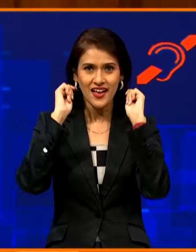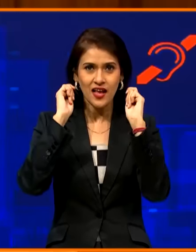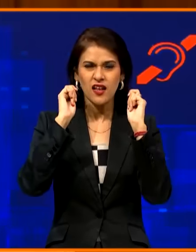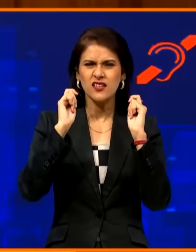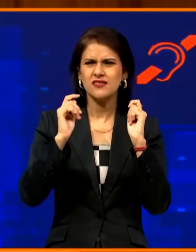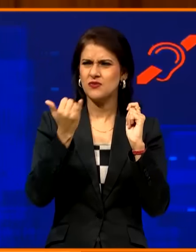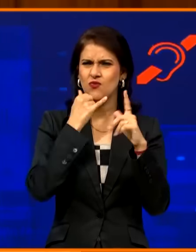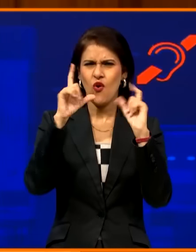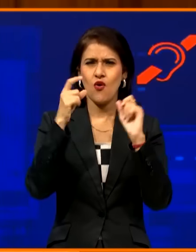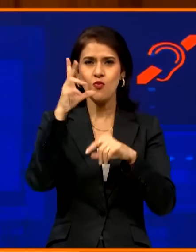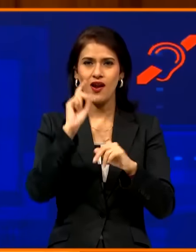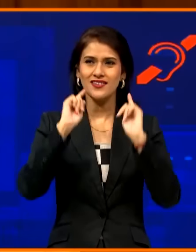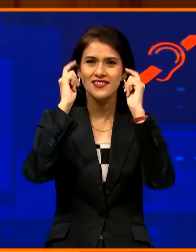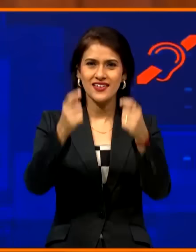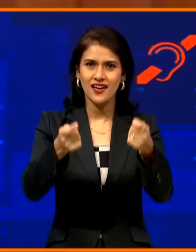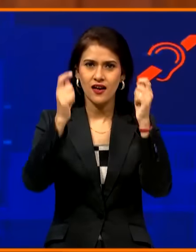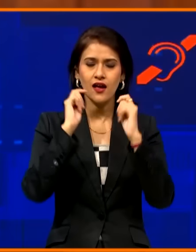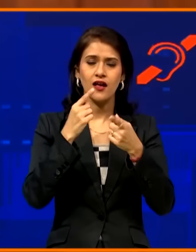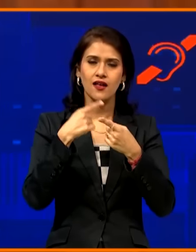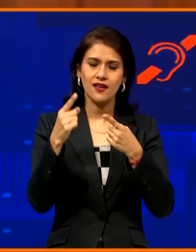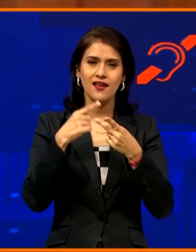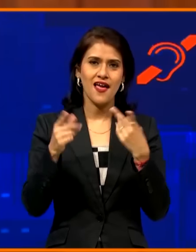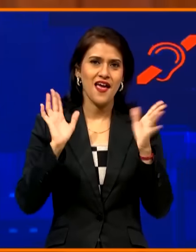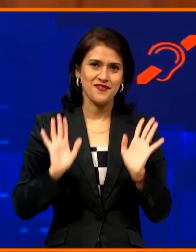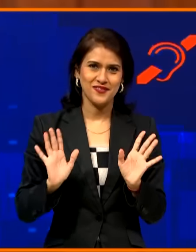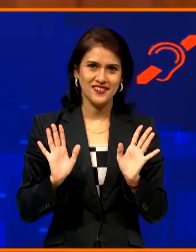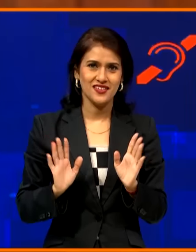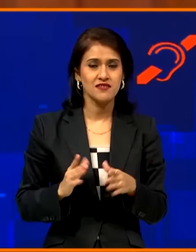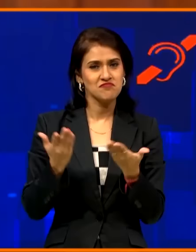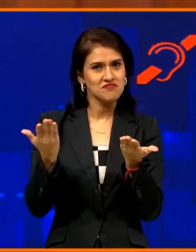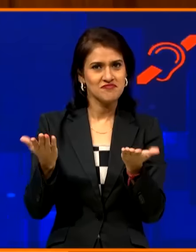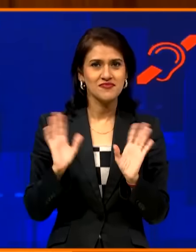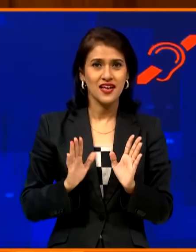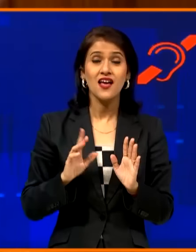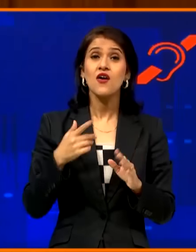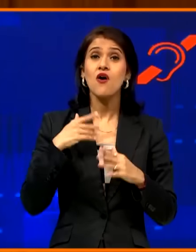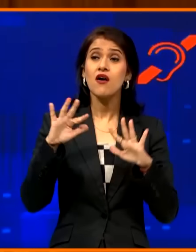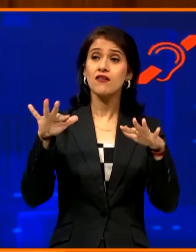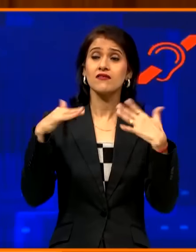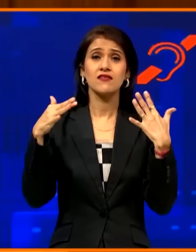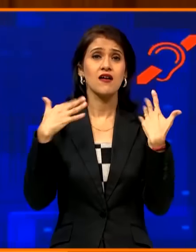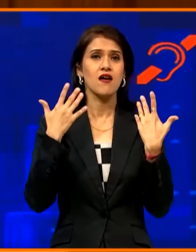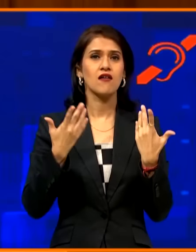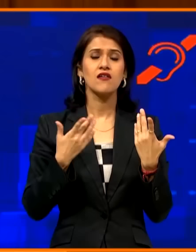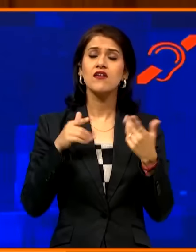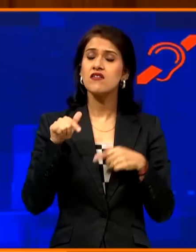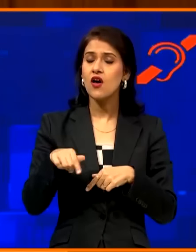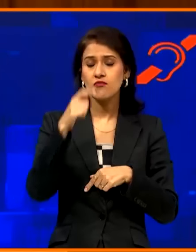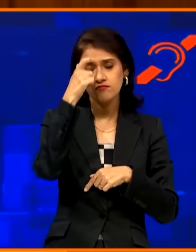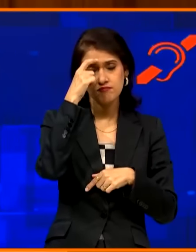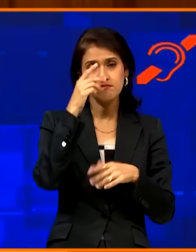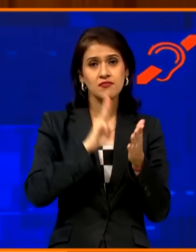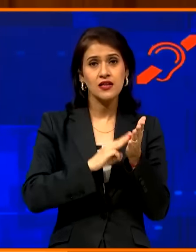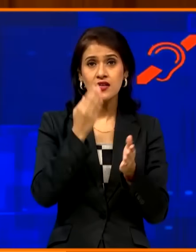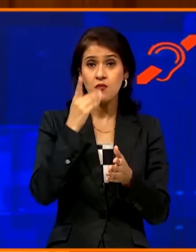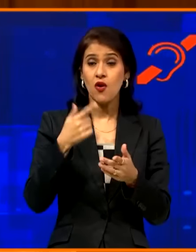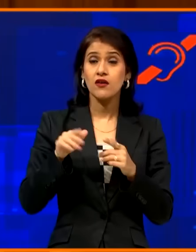बताइए और जो उनकी शानो शौकत है उसी से नजर आती है एक होड़ लग गई है दिखावे